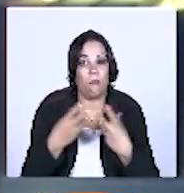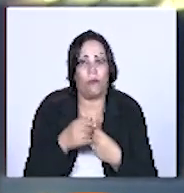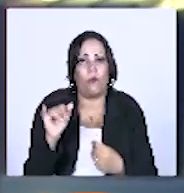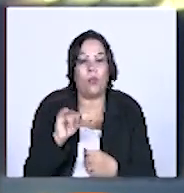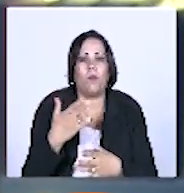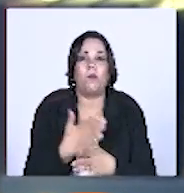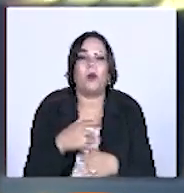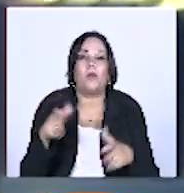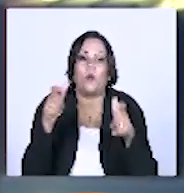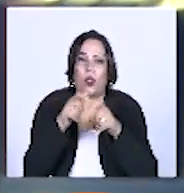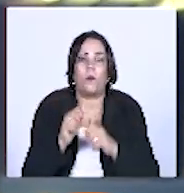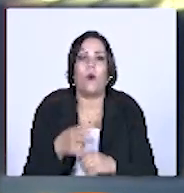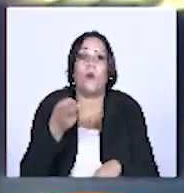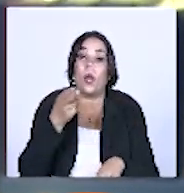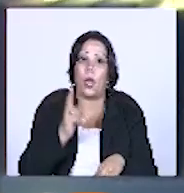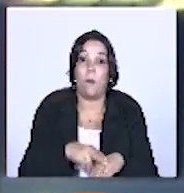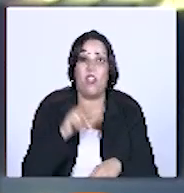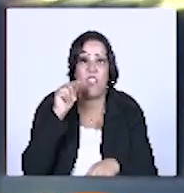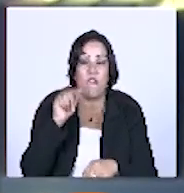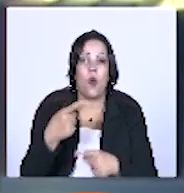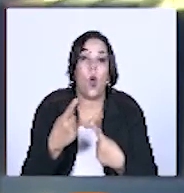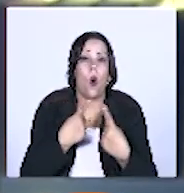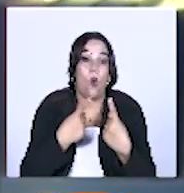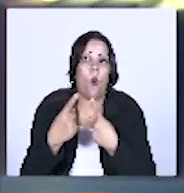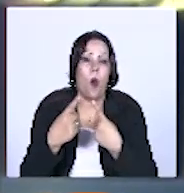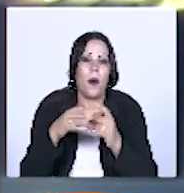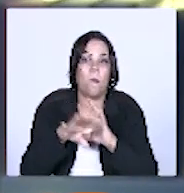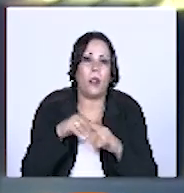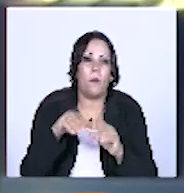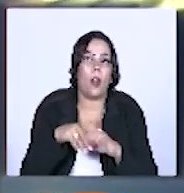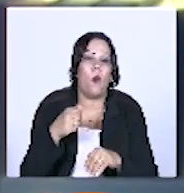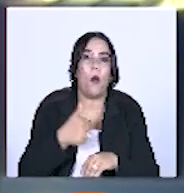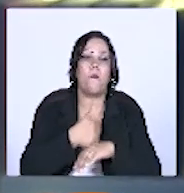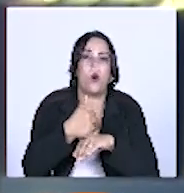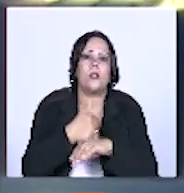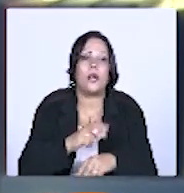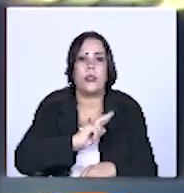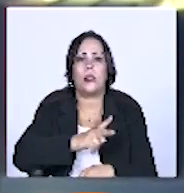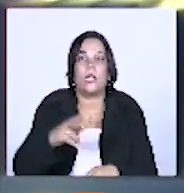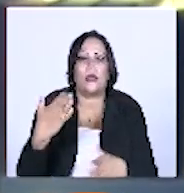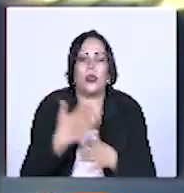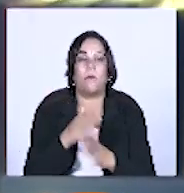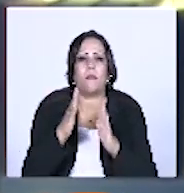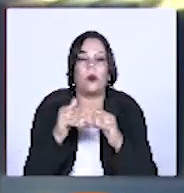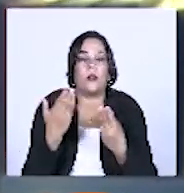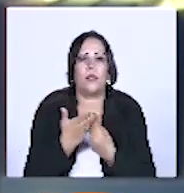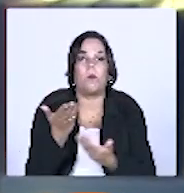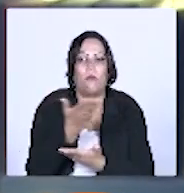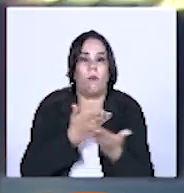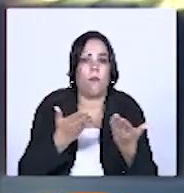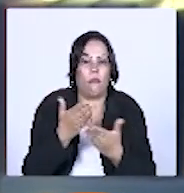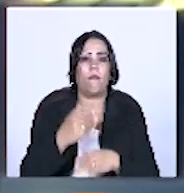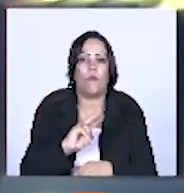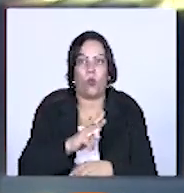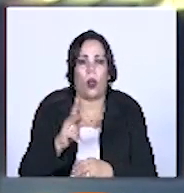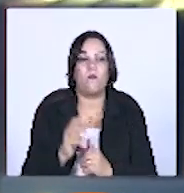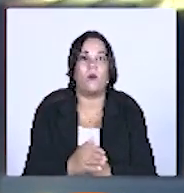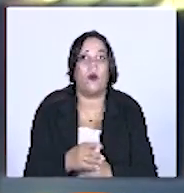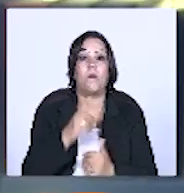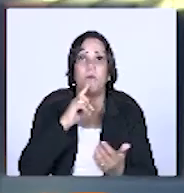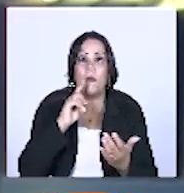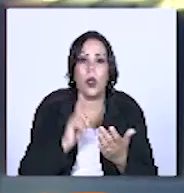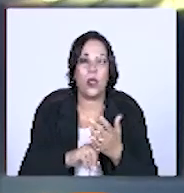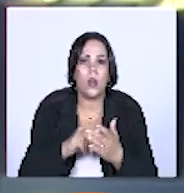من المجتمع وفي ايضا حوار بتجر مؤسسات الدوله على مستويات مختلفه لان بالفعل